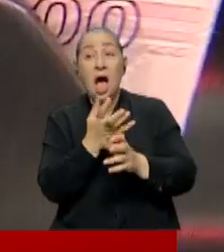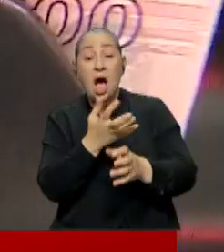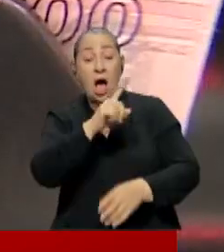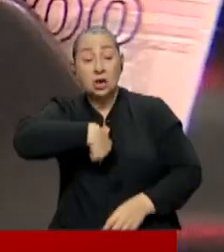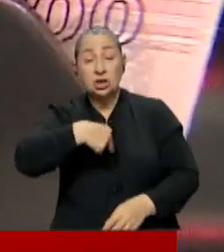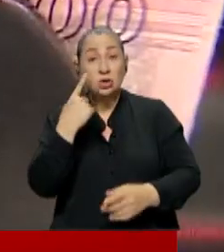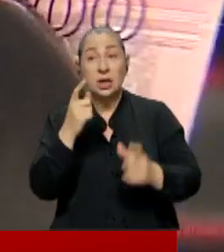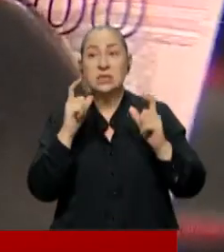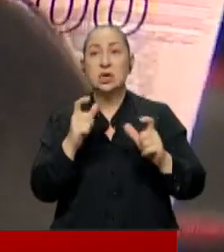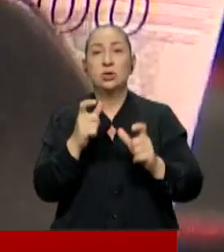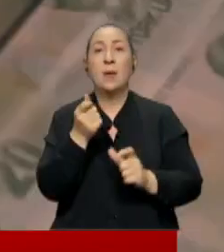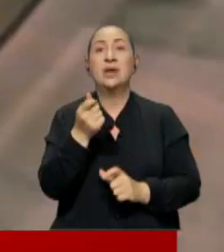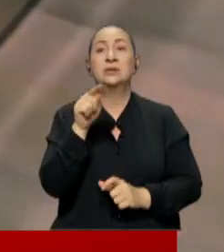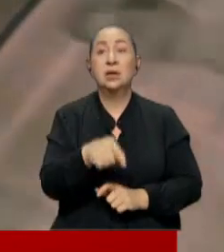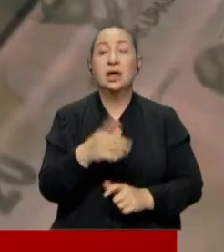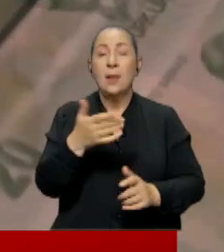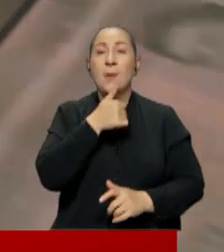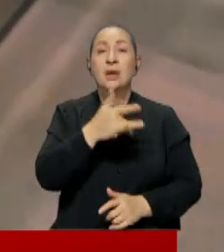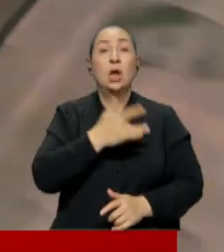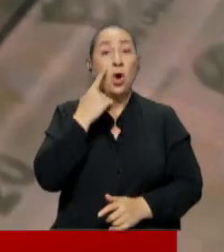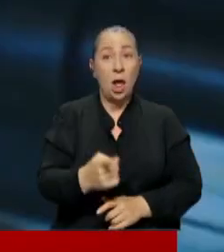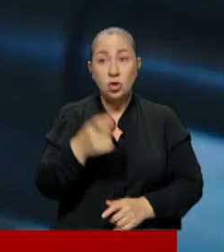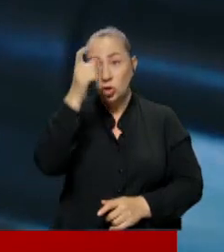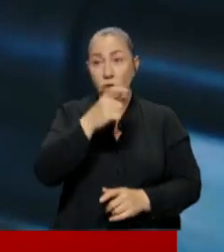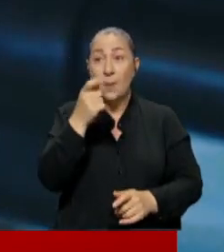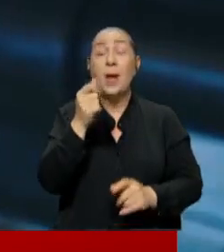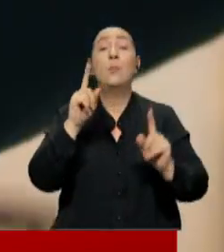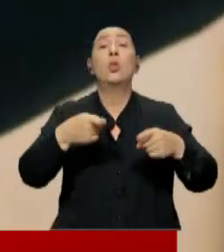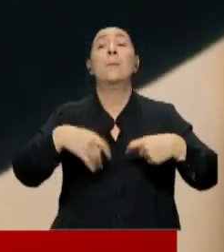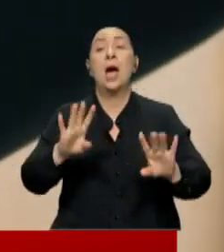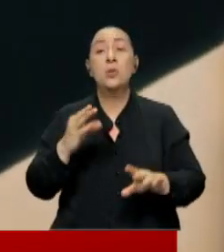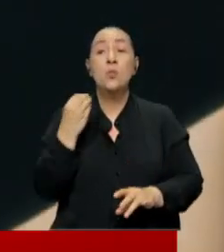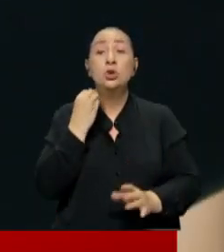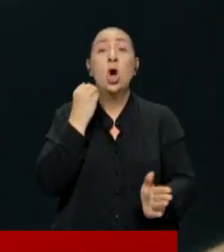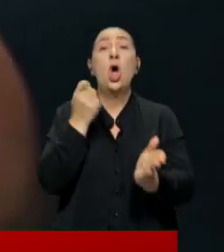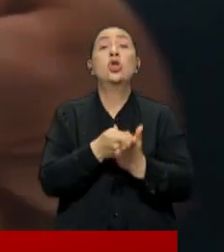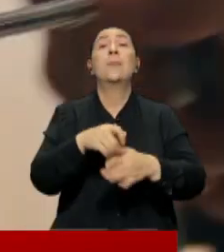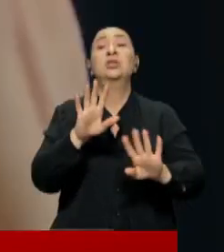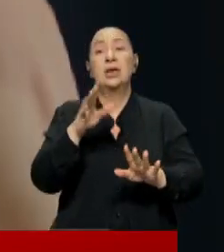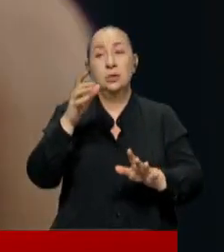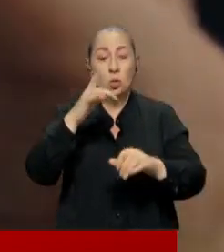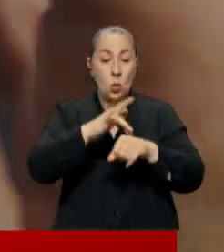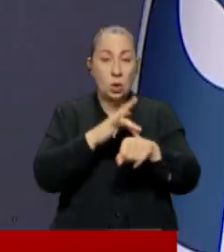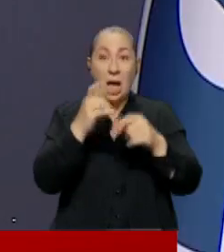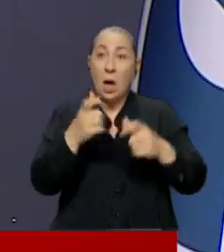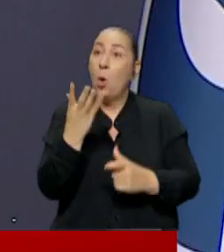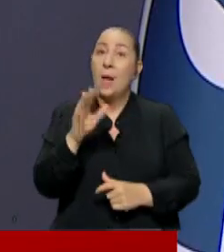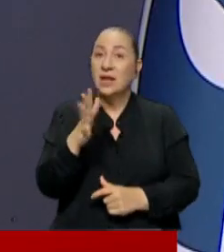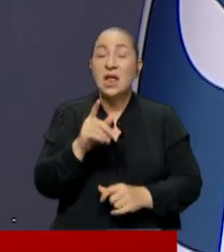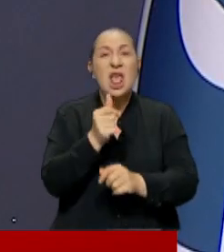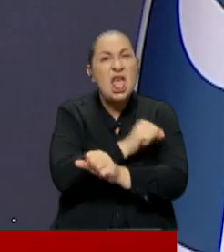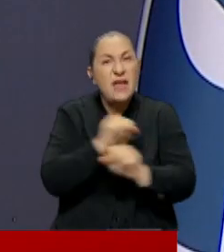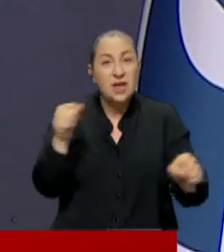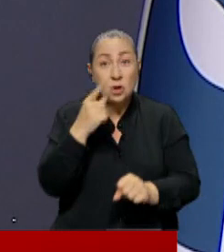alacaklı tarafın sigortalama bedeli. Yani Babacan'a göre Türkiye para bulamayan, borcunu ödeyemeyecek ülke konumuna gelebilir. İflas